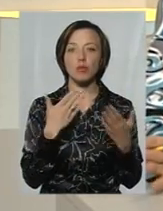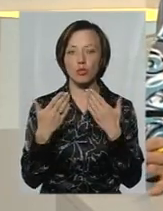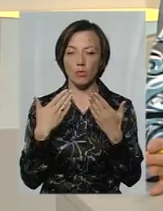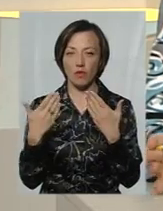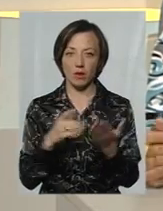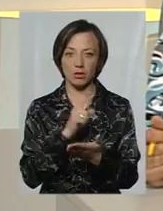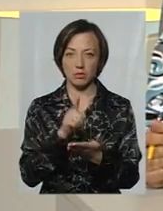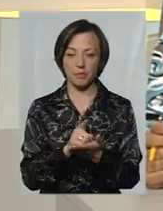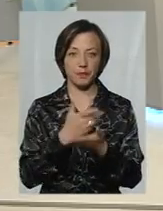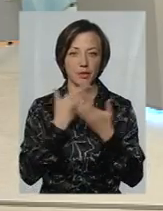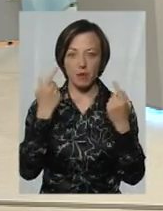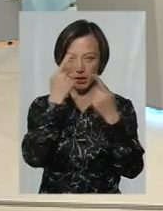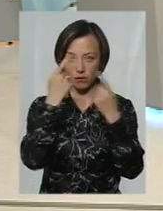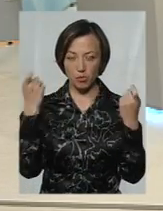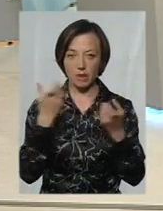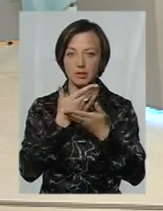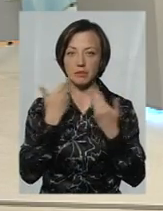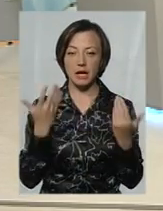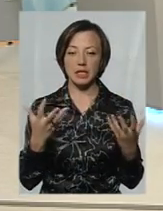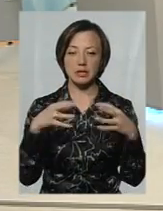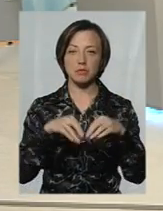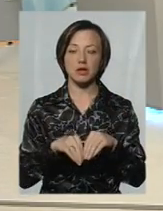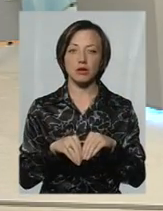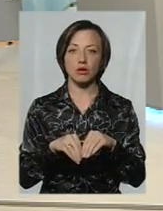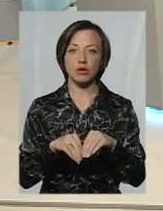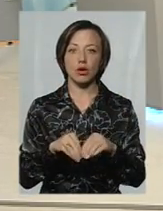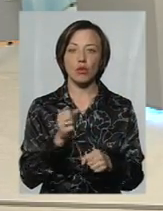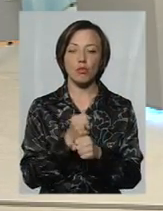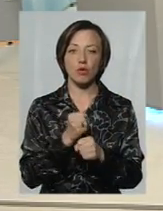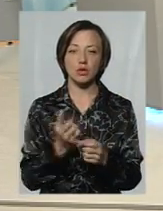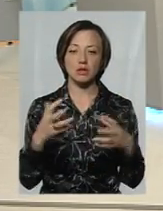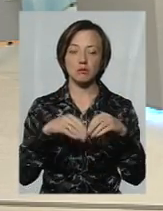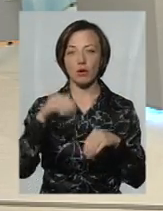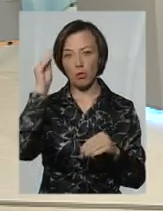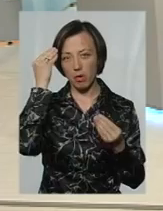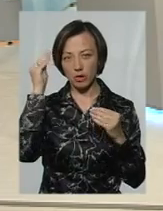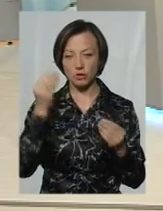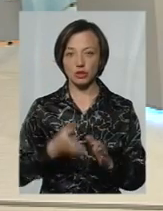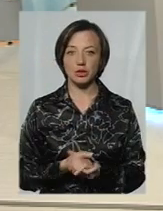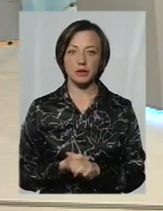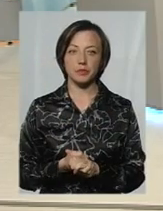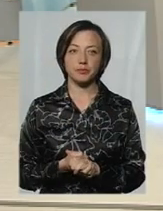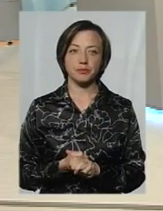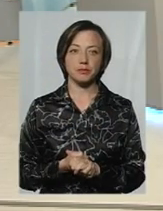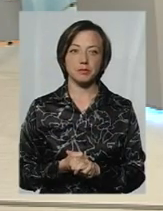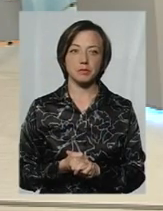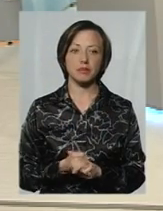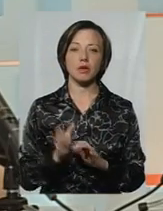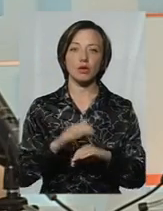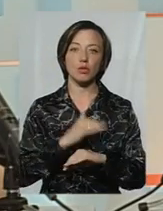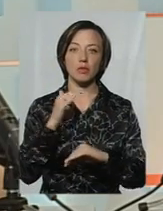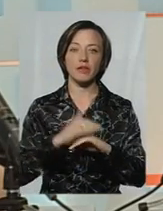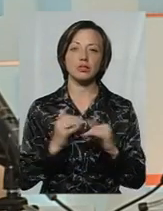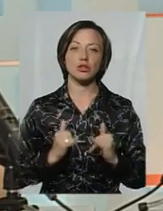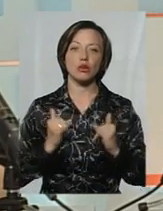комунікувати. Немає інформації, немає спільної роботи, спільного бачення. Я що зрозуміла. Добрий вечір,